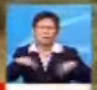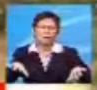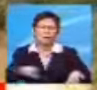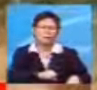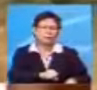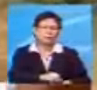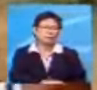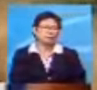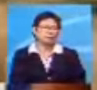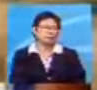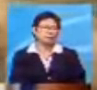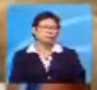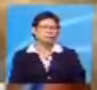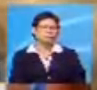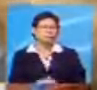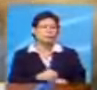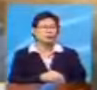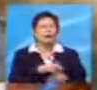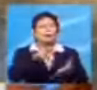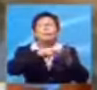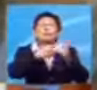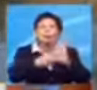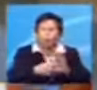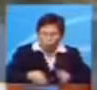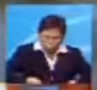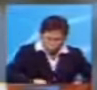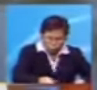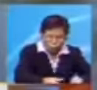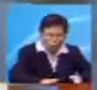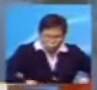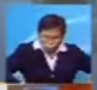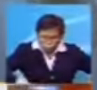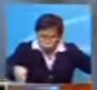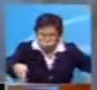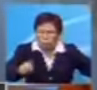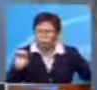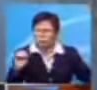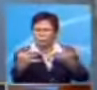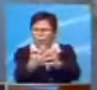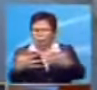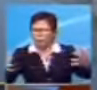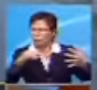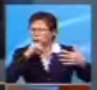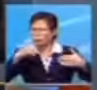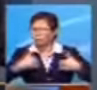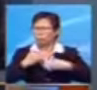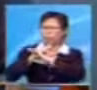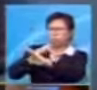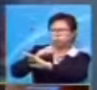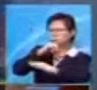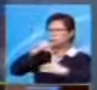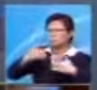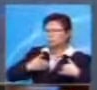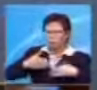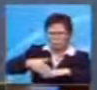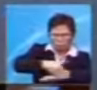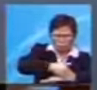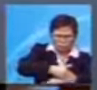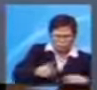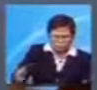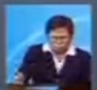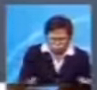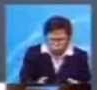berkuasa Apa yang dimaksudkan longkang besar tidak berpagar atau sebarang penghadang di tepi jalan yang